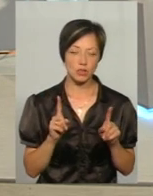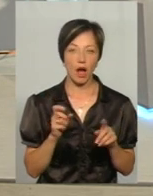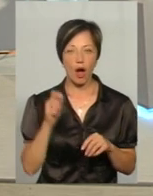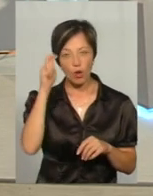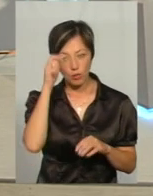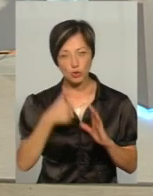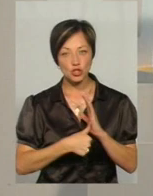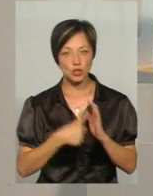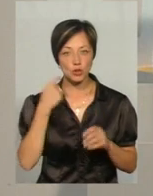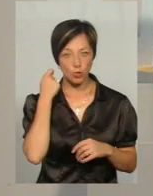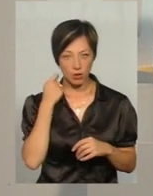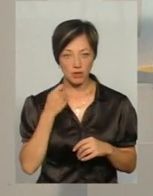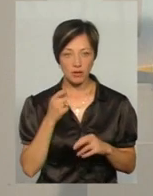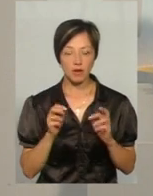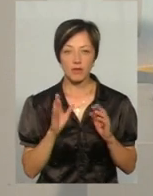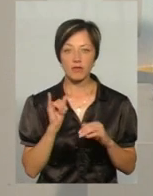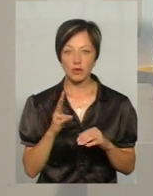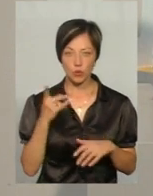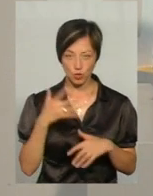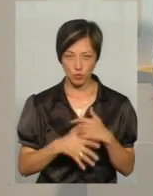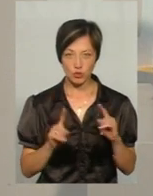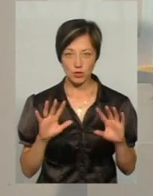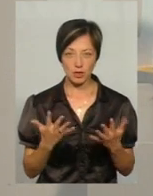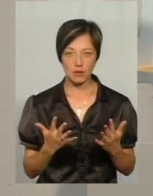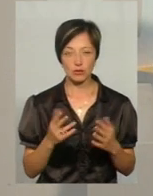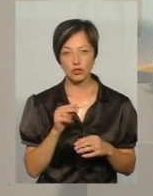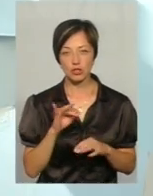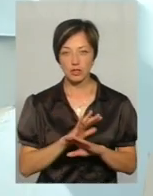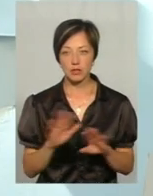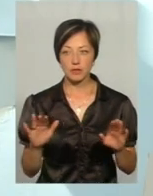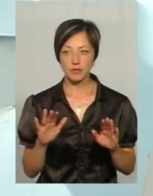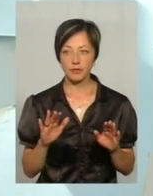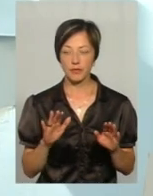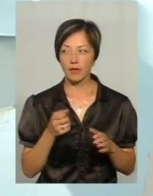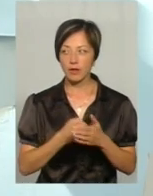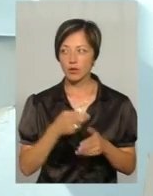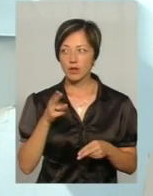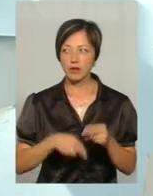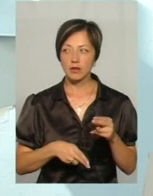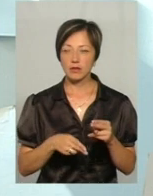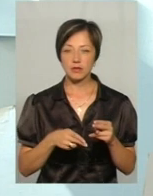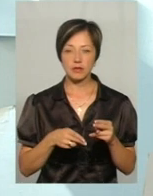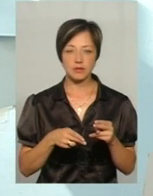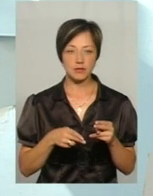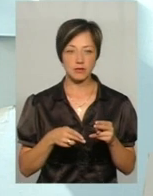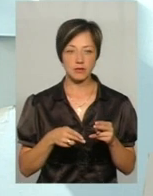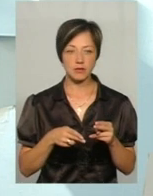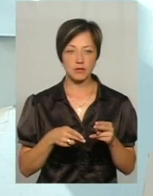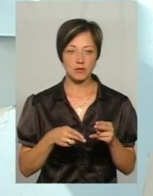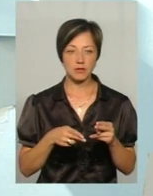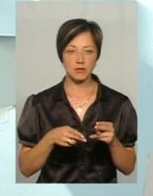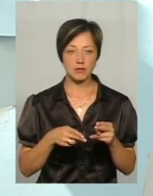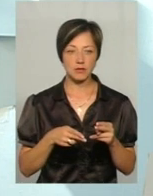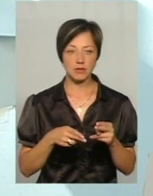хлопчик, якому 6 років, він розуміє, що сталося, чи ні? Не до кінця. Дитина просто розуміє, що він поїхав